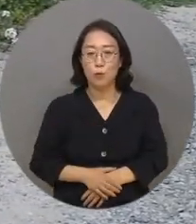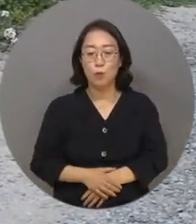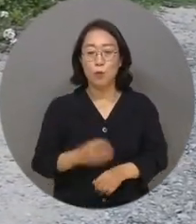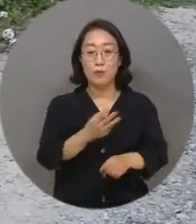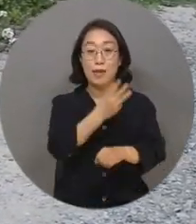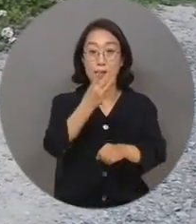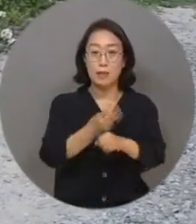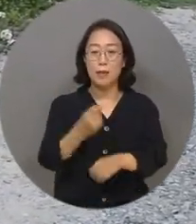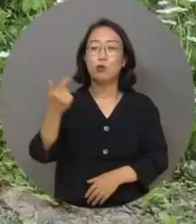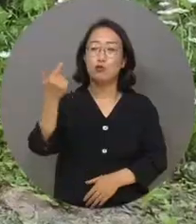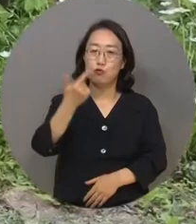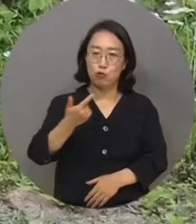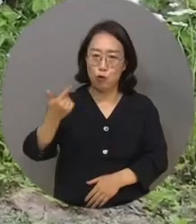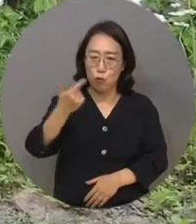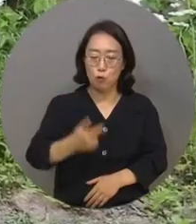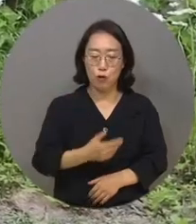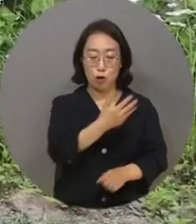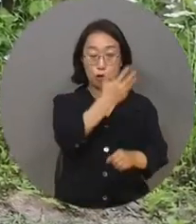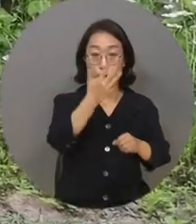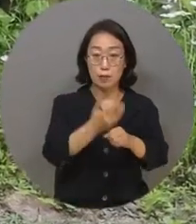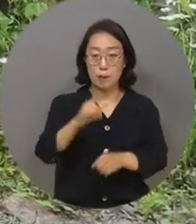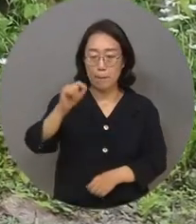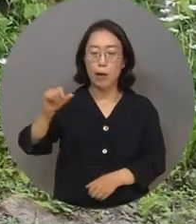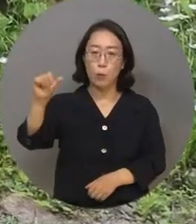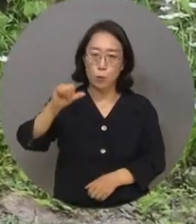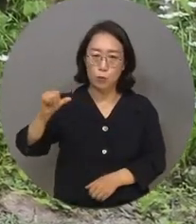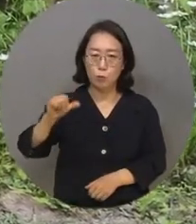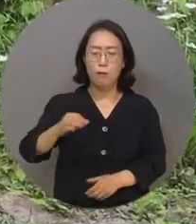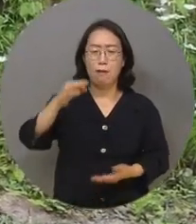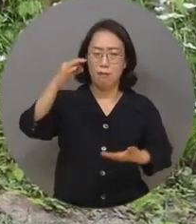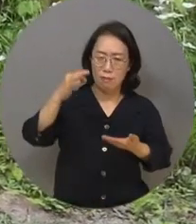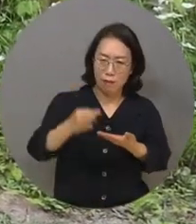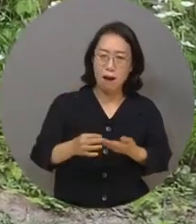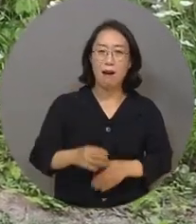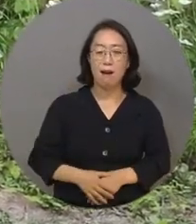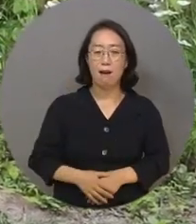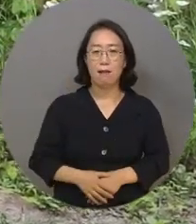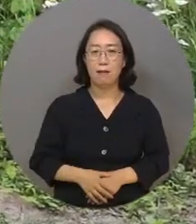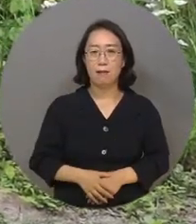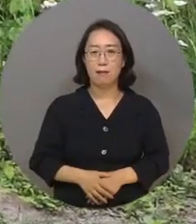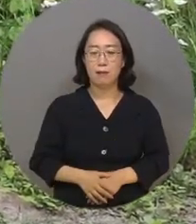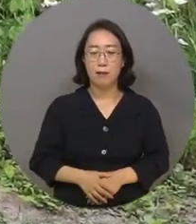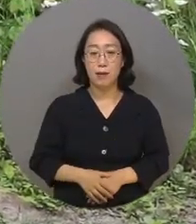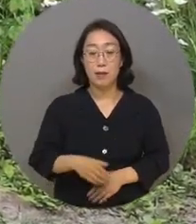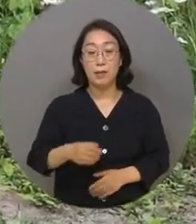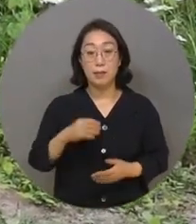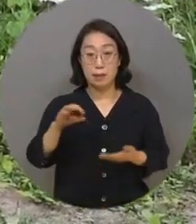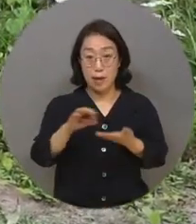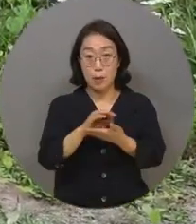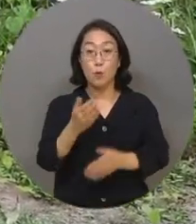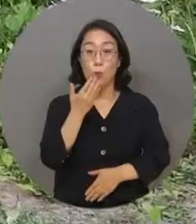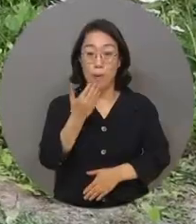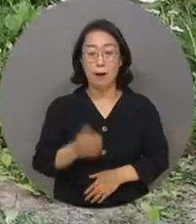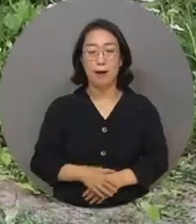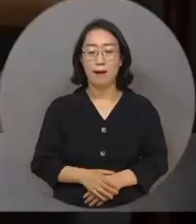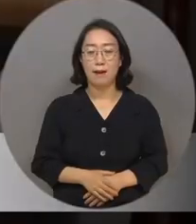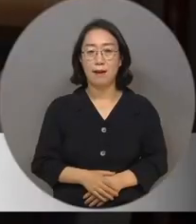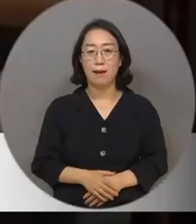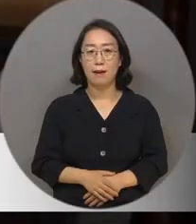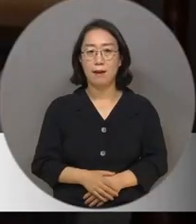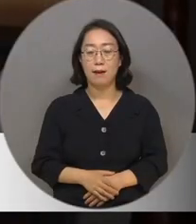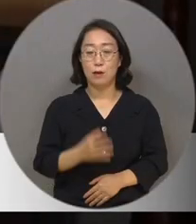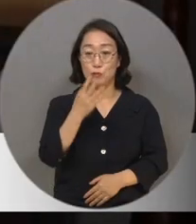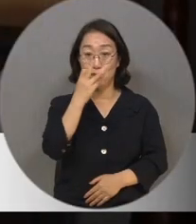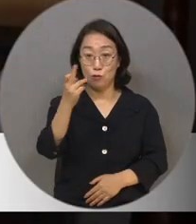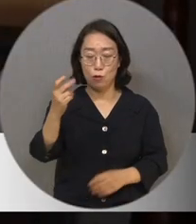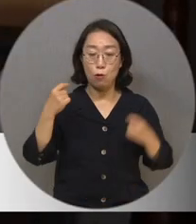3시간 6천원부터 8시간 15,000원 등의 저렴한 요금으로 이용이 가능합니다.